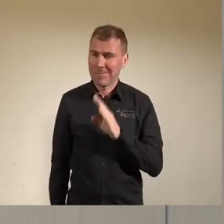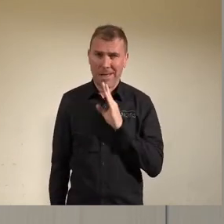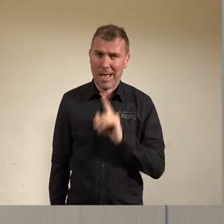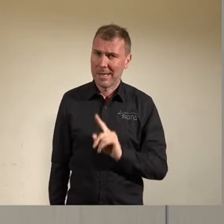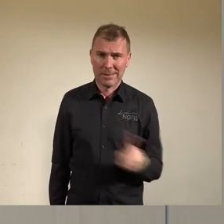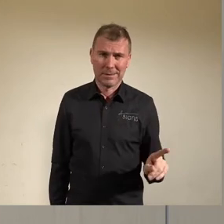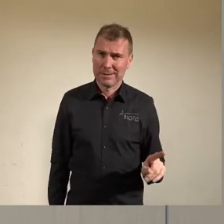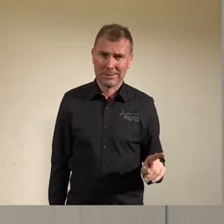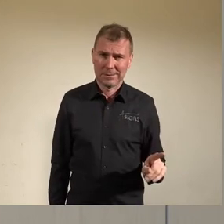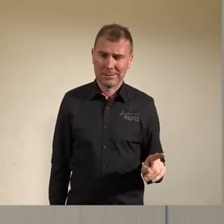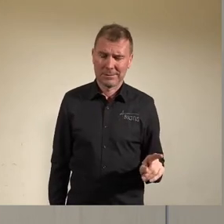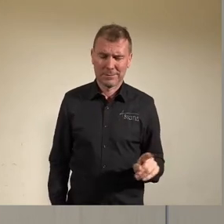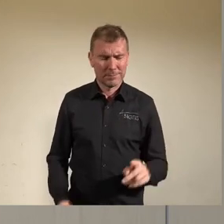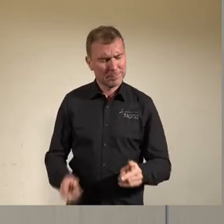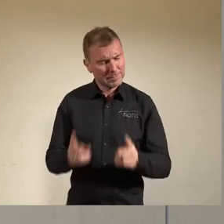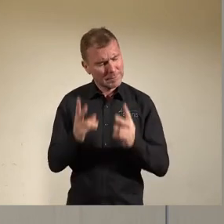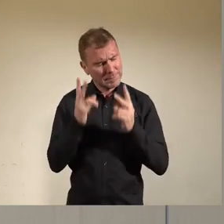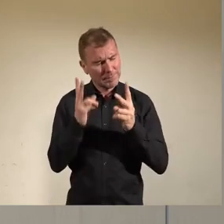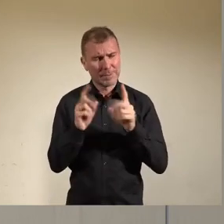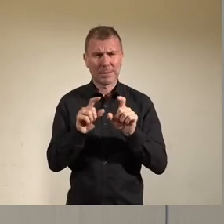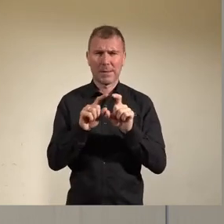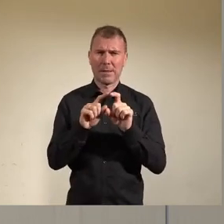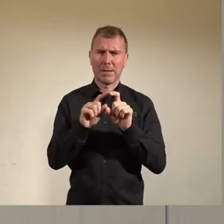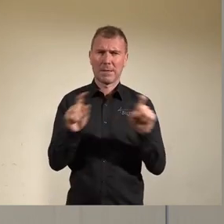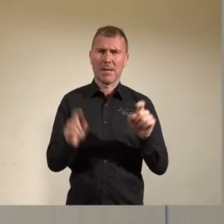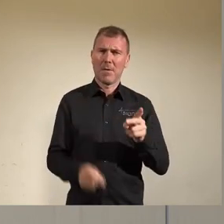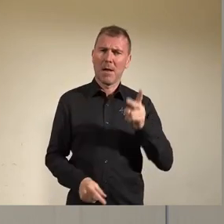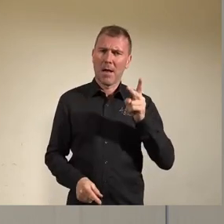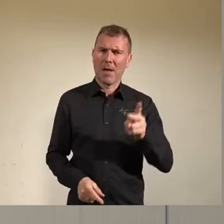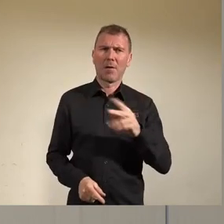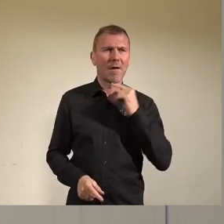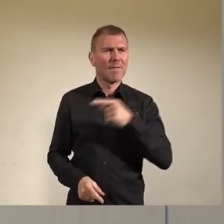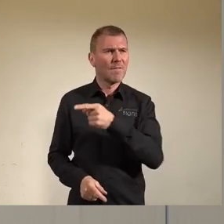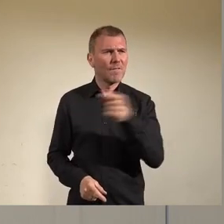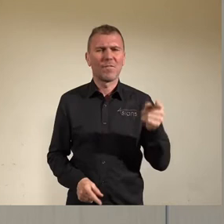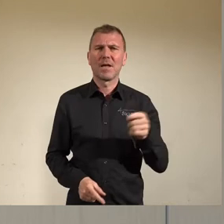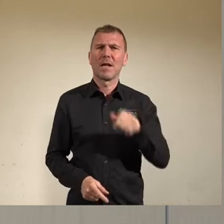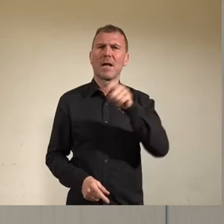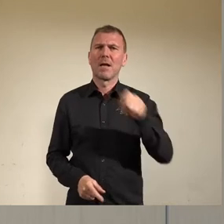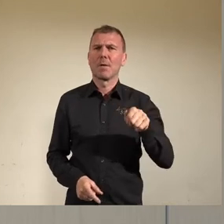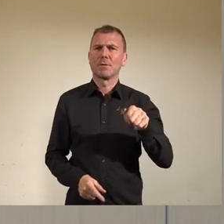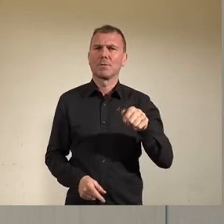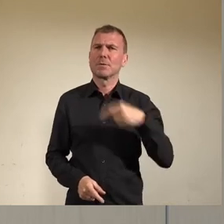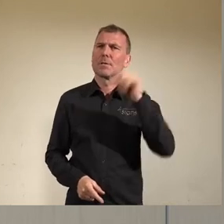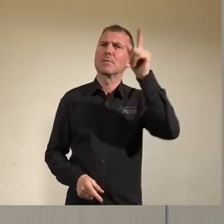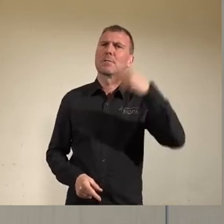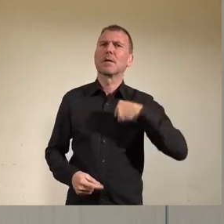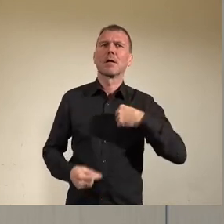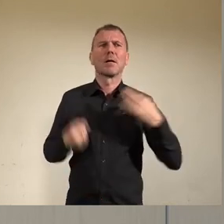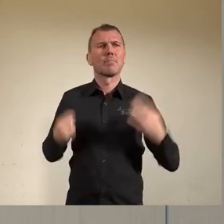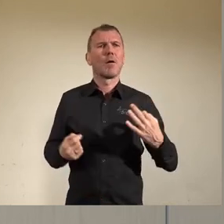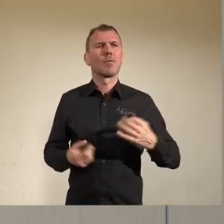ausreichend. Ganz wesentlich sind auch die von vielen Menschen gelebten Werte wie